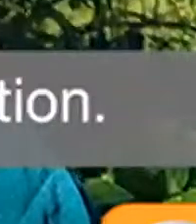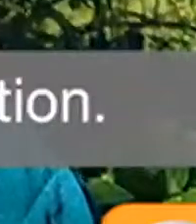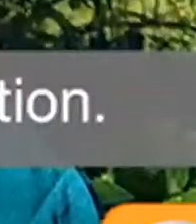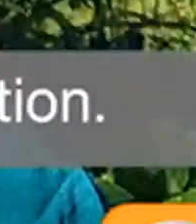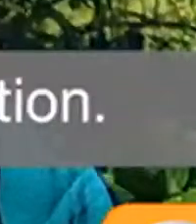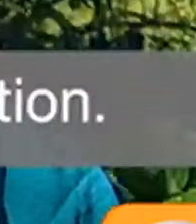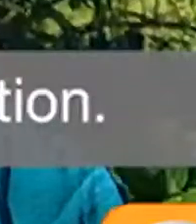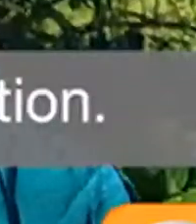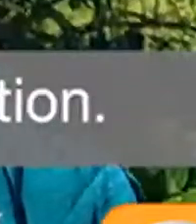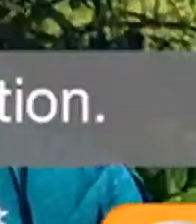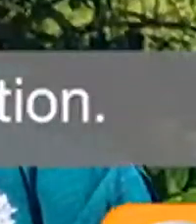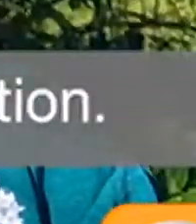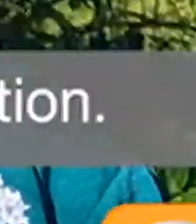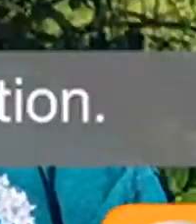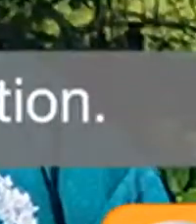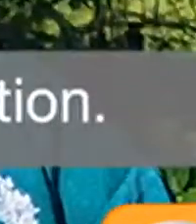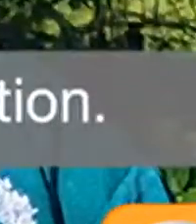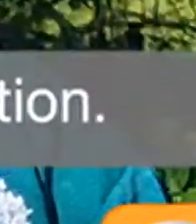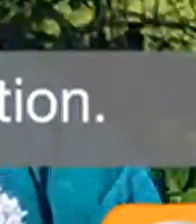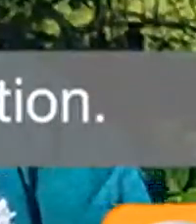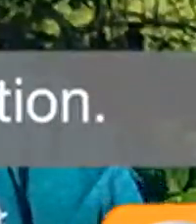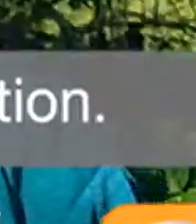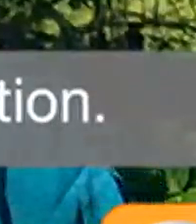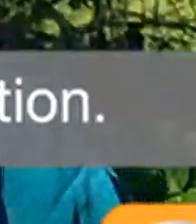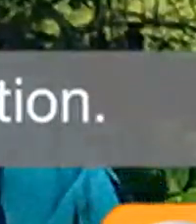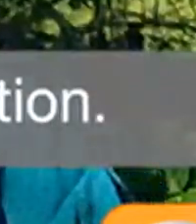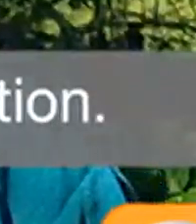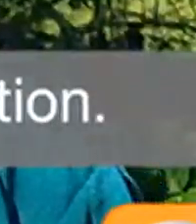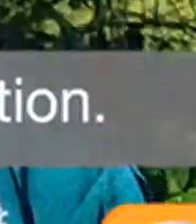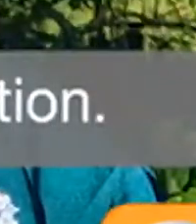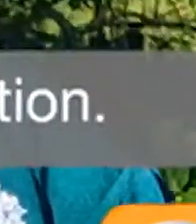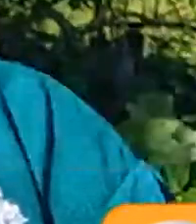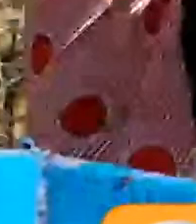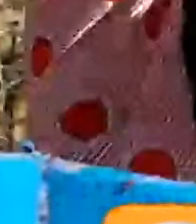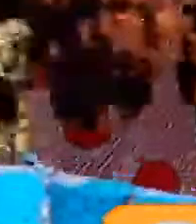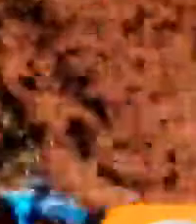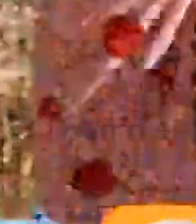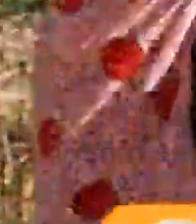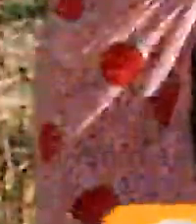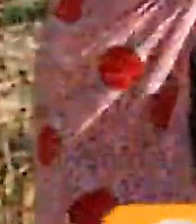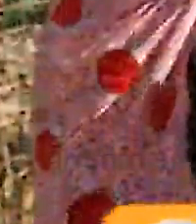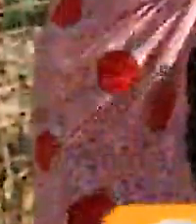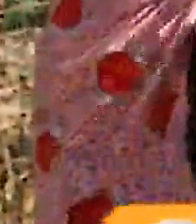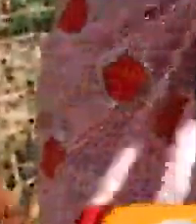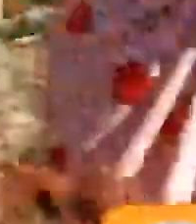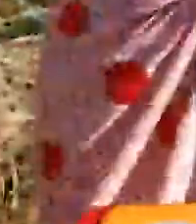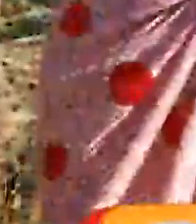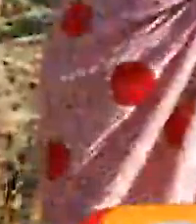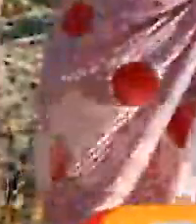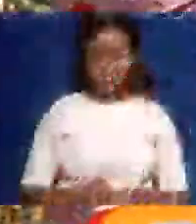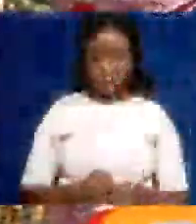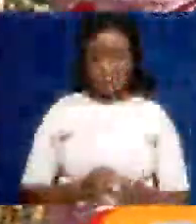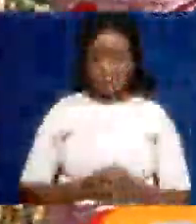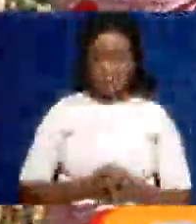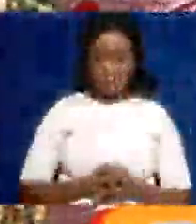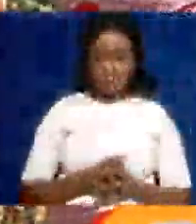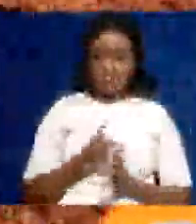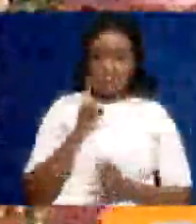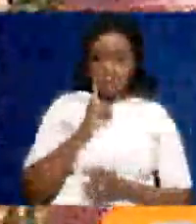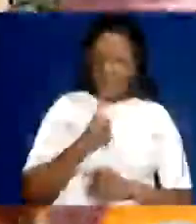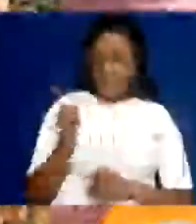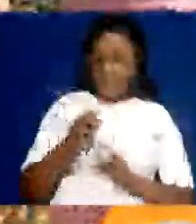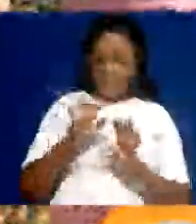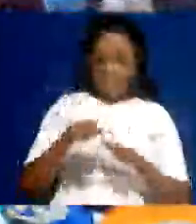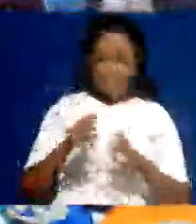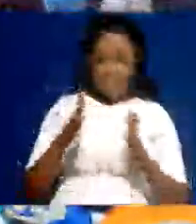kwa hii station ya Katumani ambayo inaitwa Karo. The farmers are part of beneficiaries of